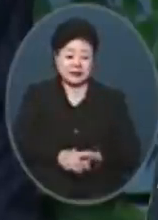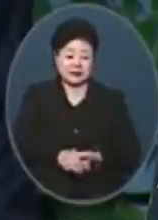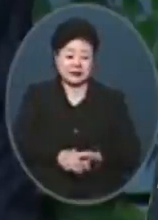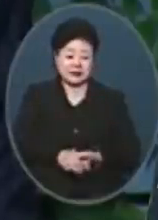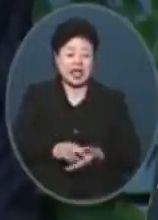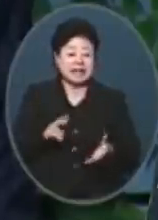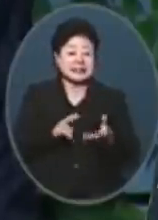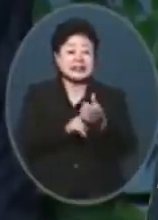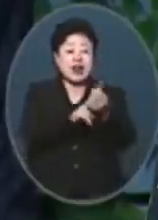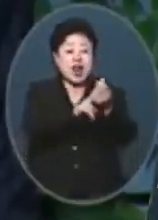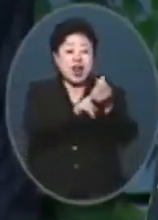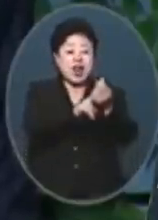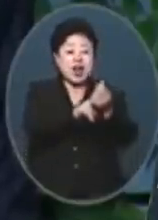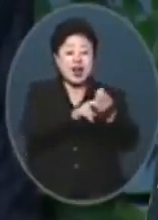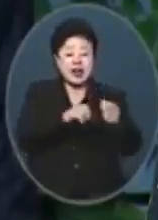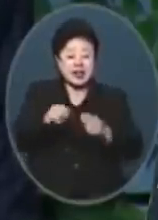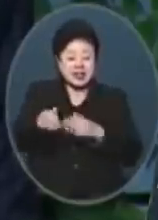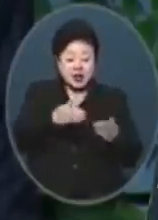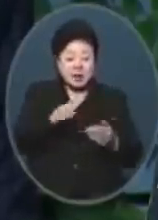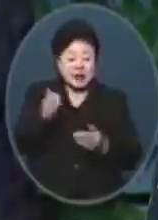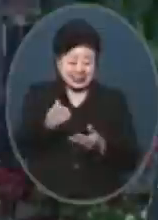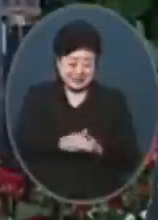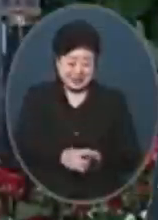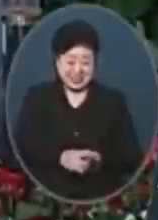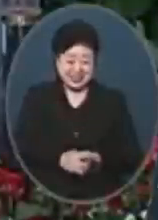기적을 체험하게 되는 것입니다.